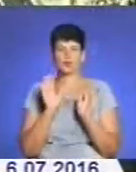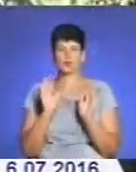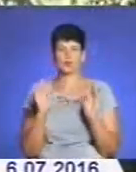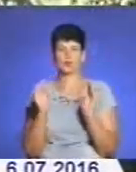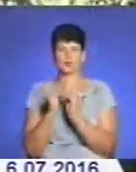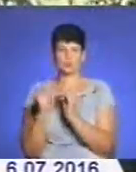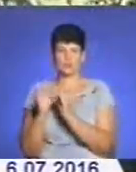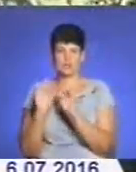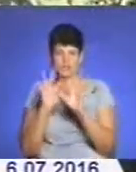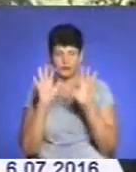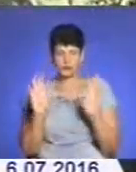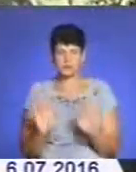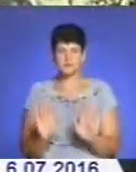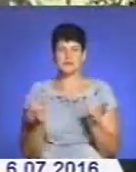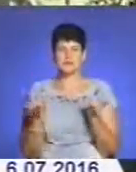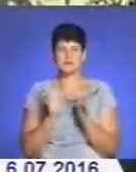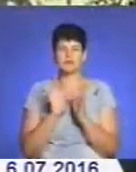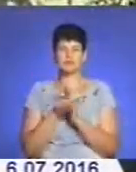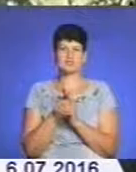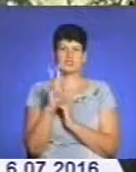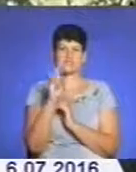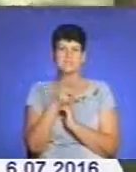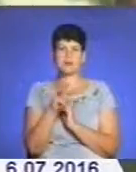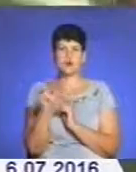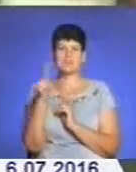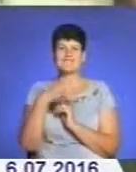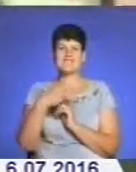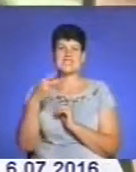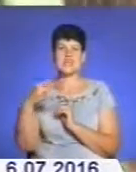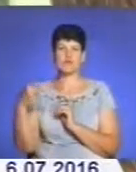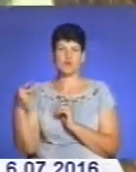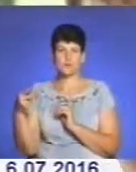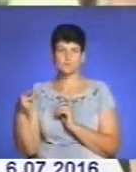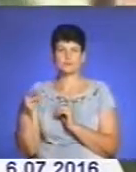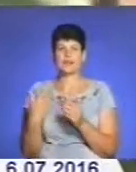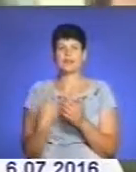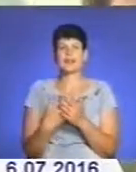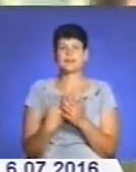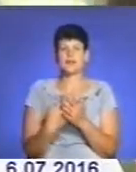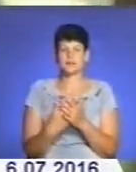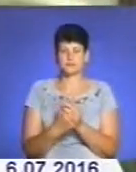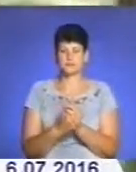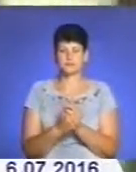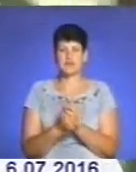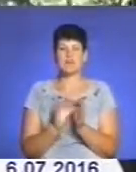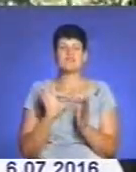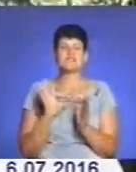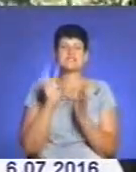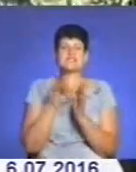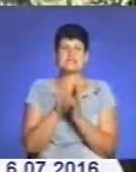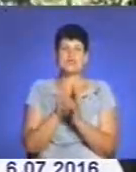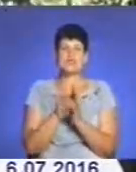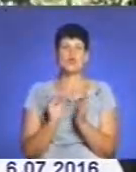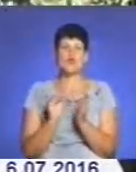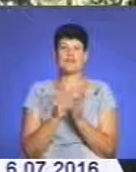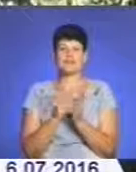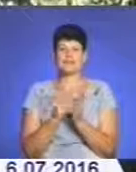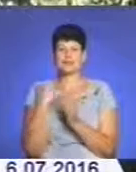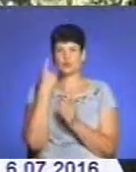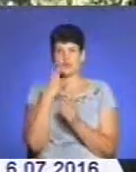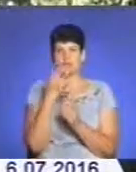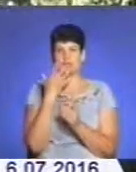необхідно вложити близько 200 мільйонів євро. Для прикладу, при встановленні індивідуального теплового пункту мешканці платили